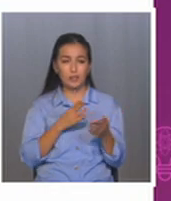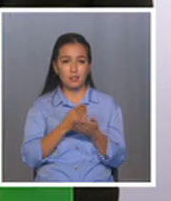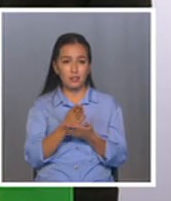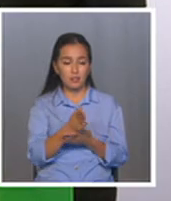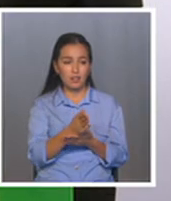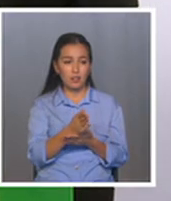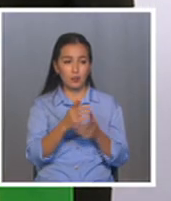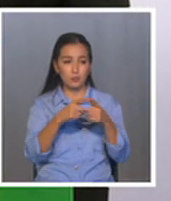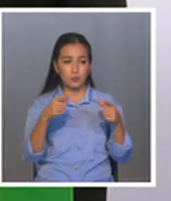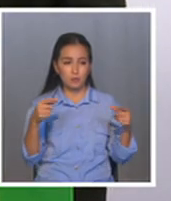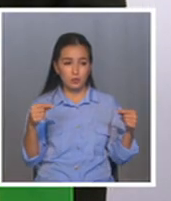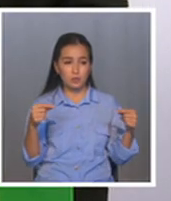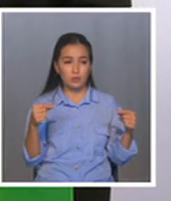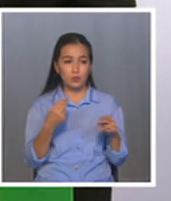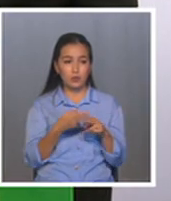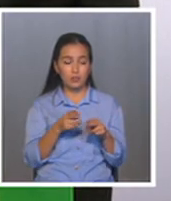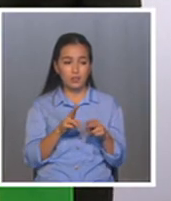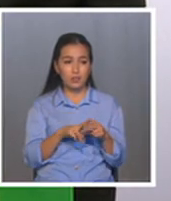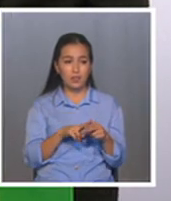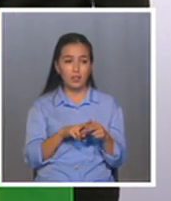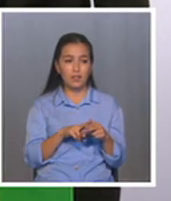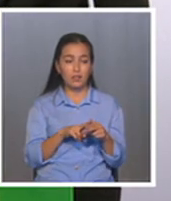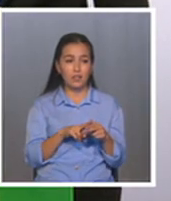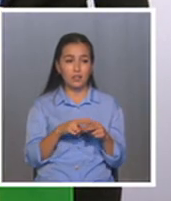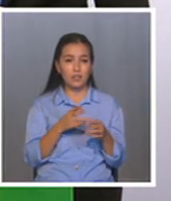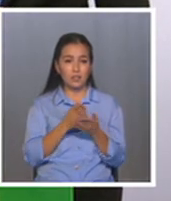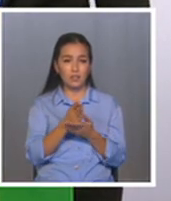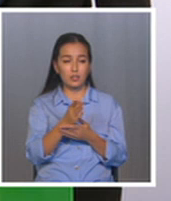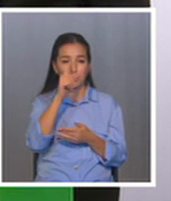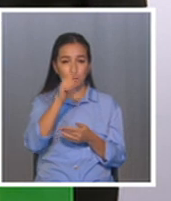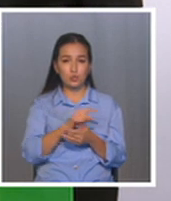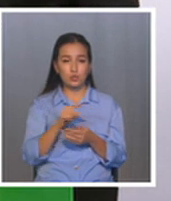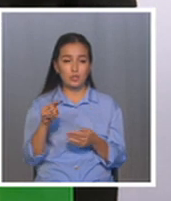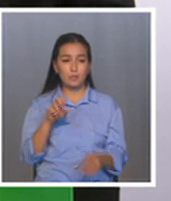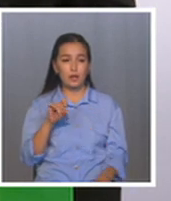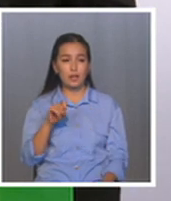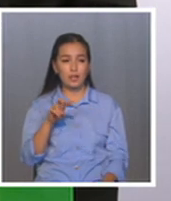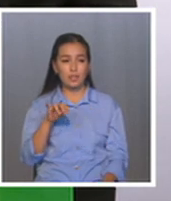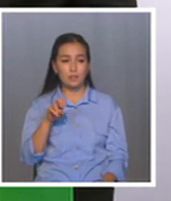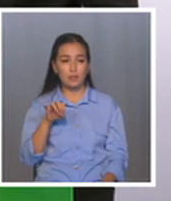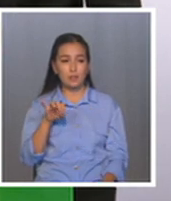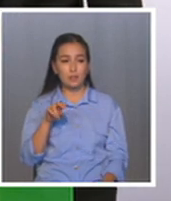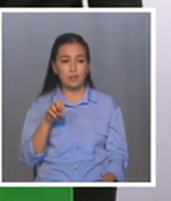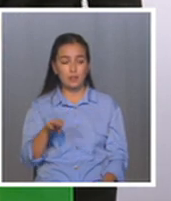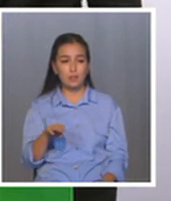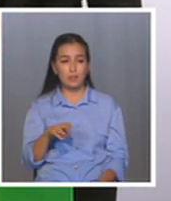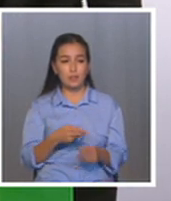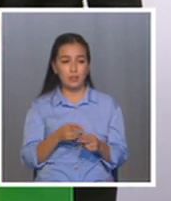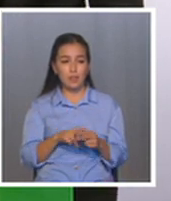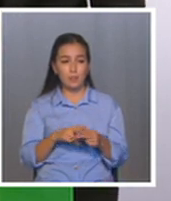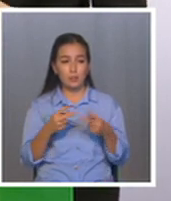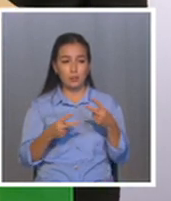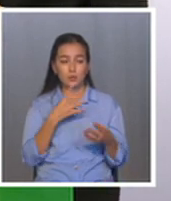болады. Өйткені бұл тік бұрышты параллелепипед. Сондықтан оның бүйір қыры табанына перпендикуляр